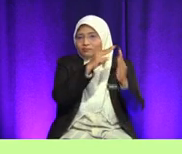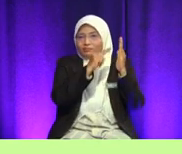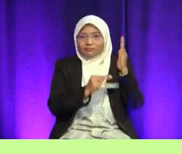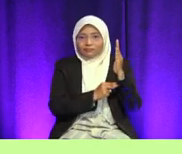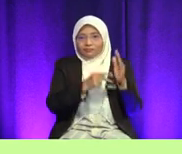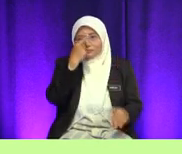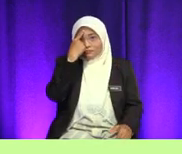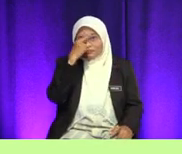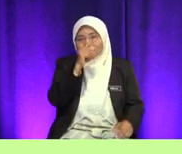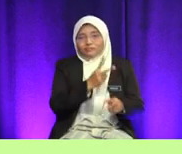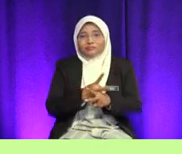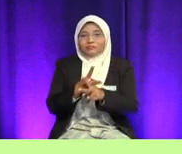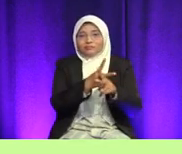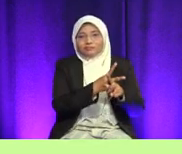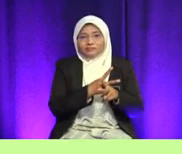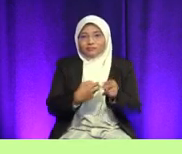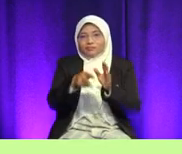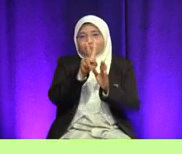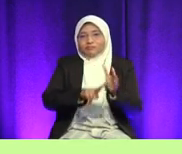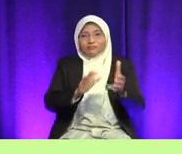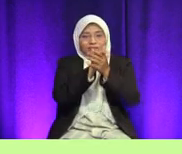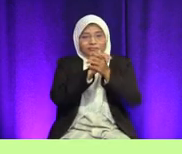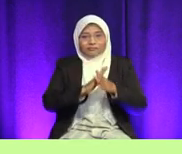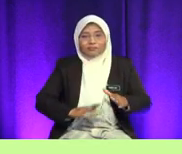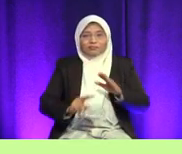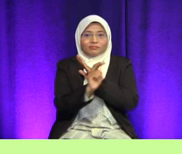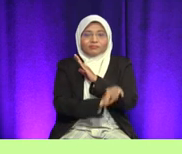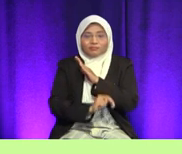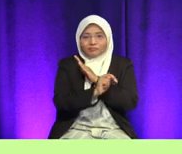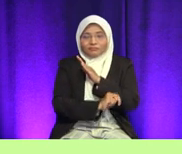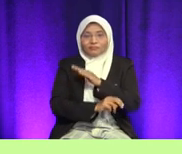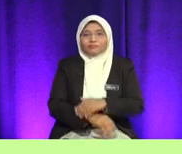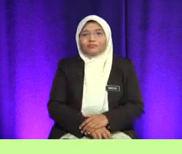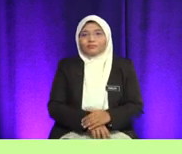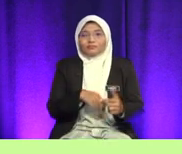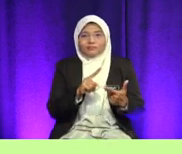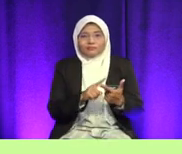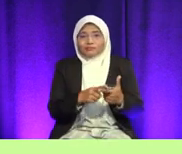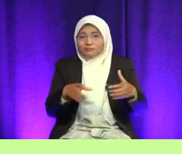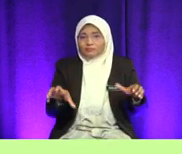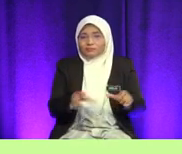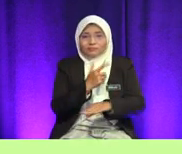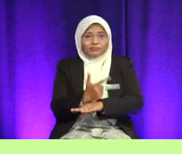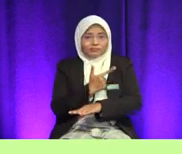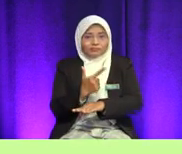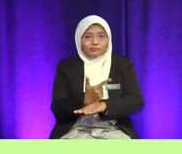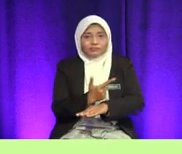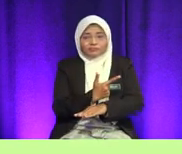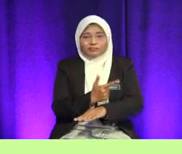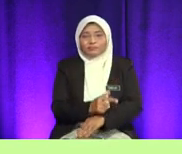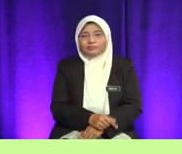keselamatan negara mengadakan perjanjian pertahanan dan latihan ketentaraan bersama-sama negara